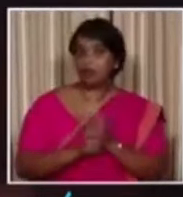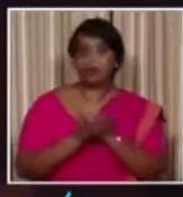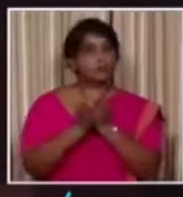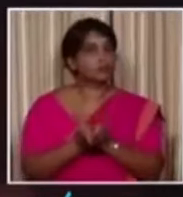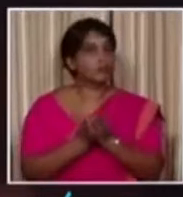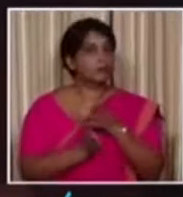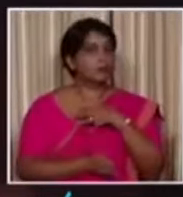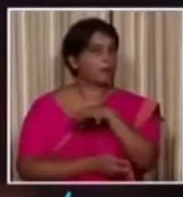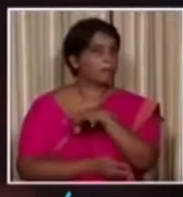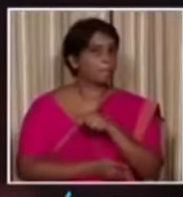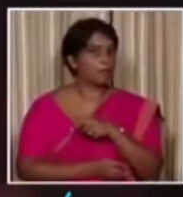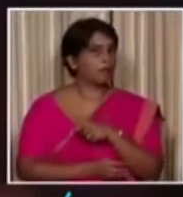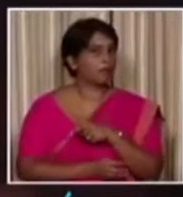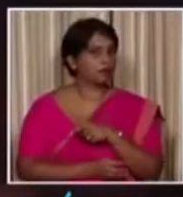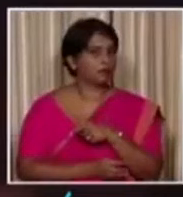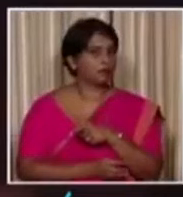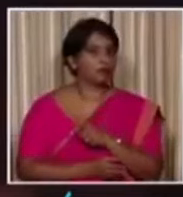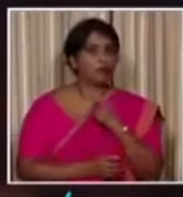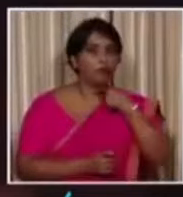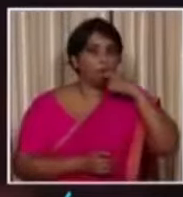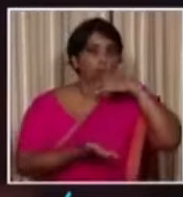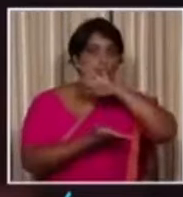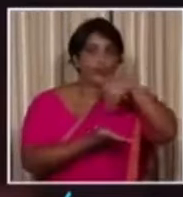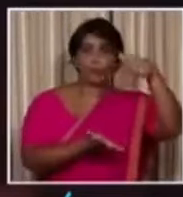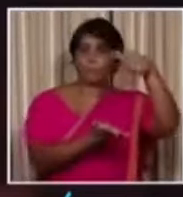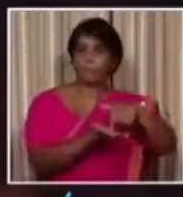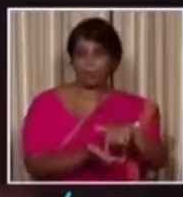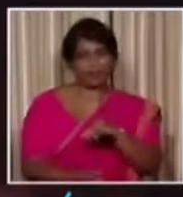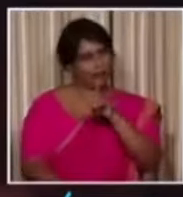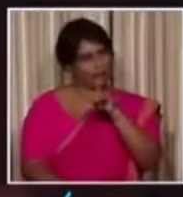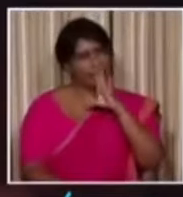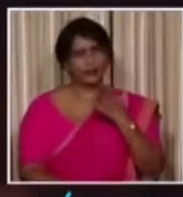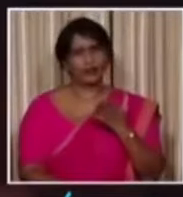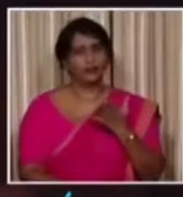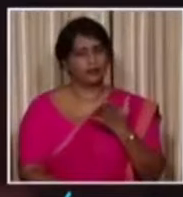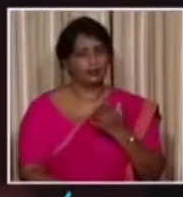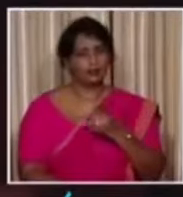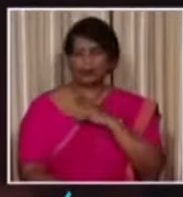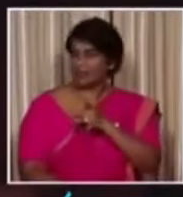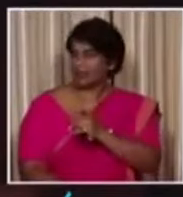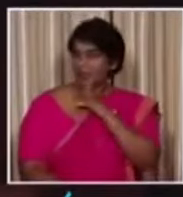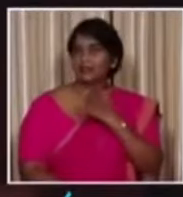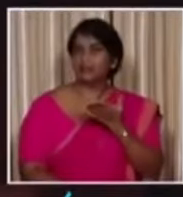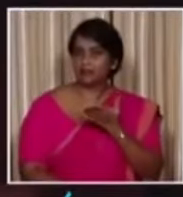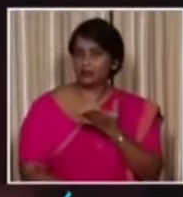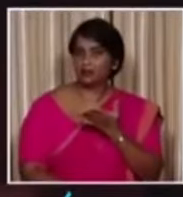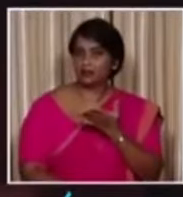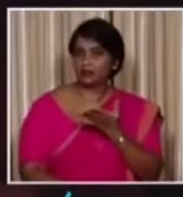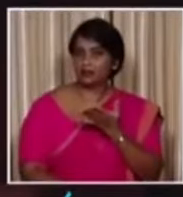සම්පත් උපයෝගී කරගෙන මූද මැදට ගිහිල්ලා ලැජ්ජයි, නිර්ලජ්ජිතයි,